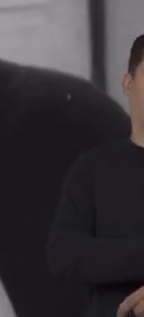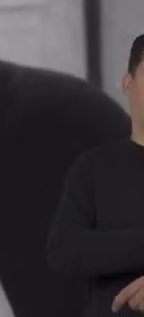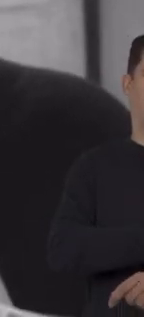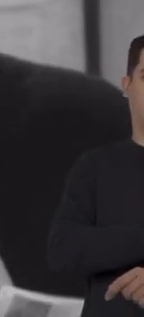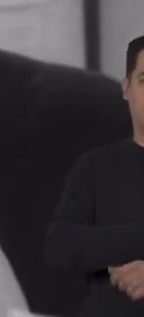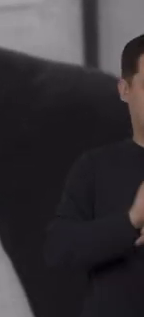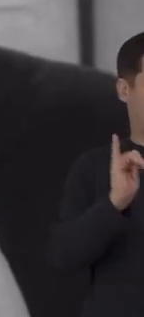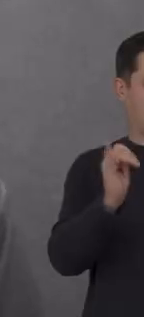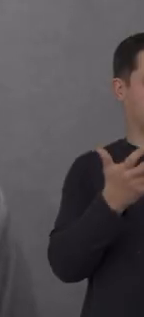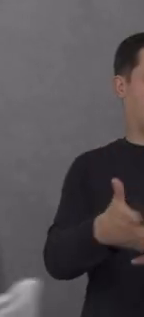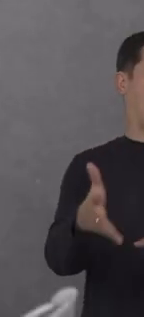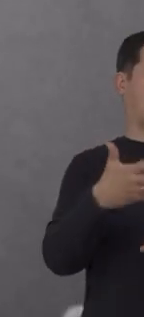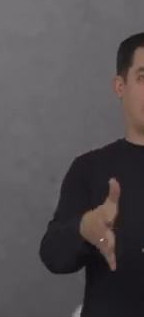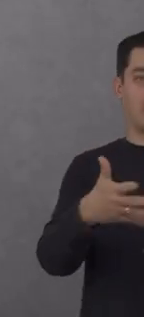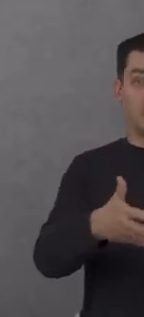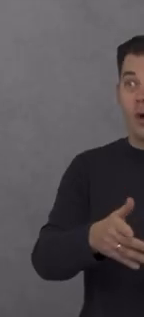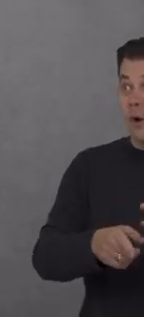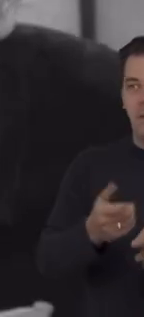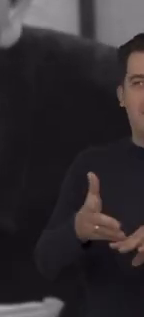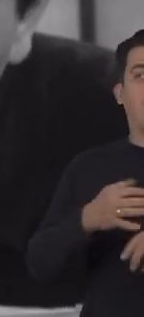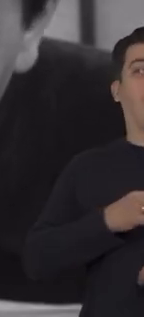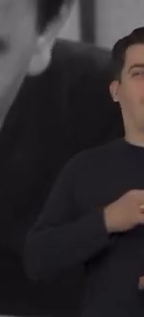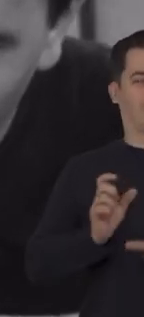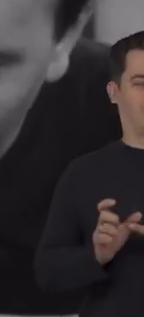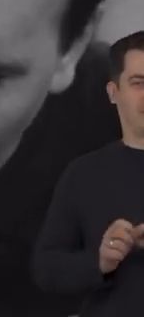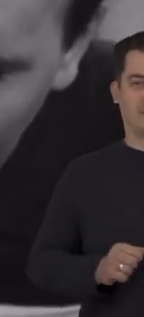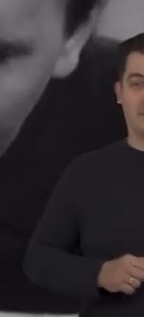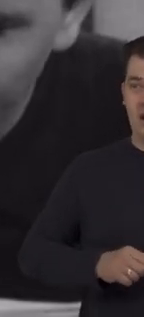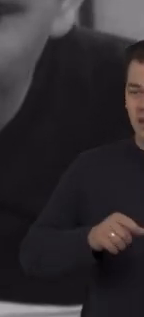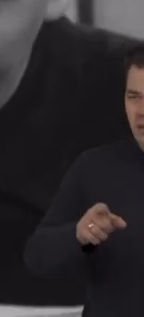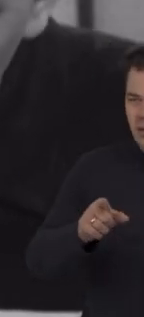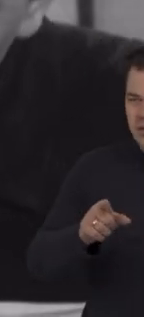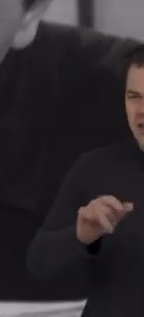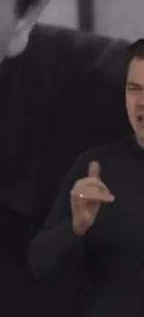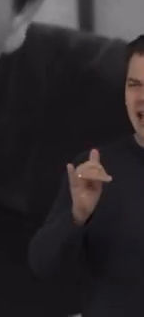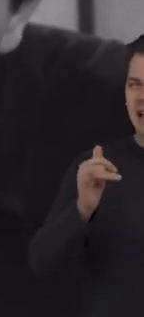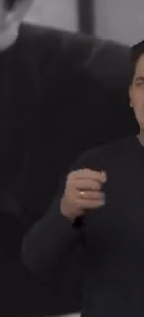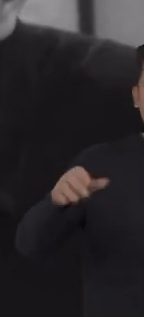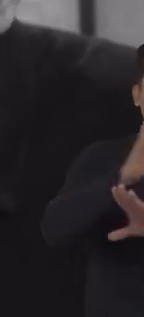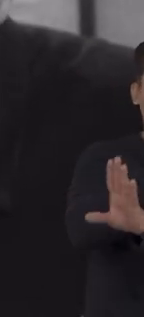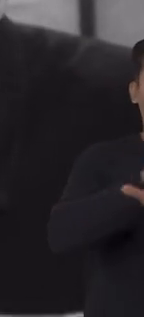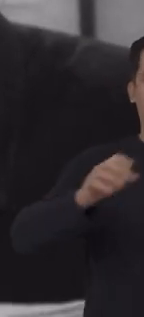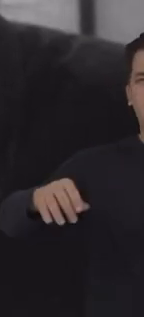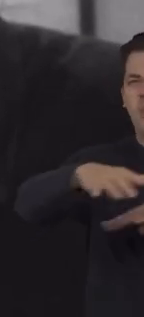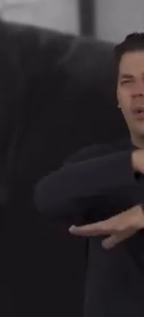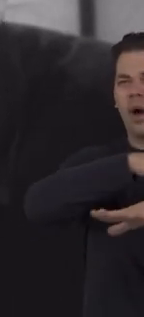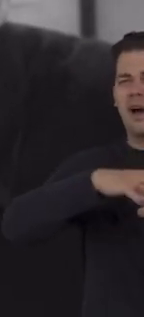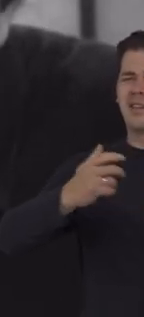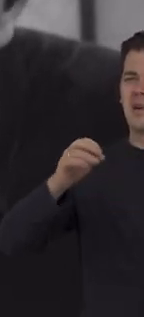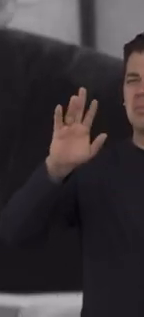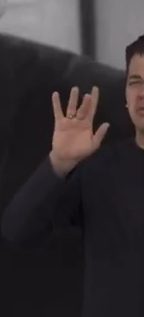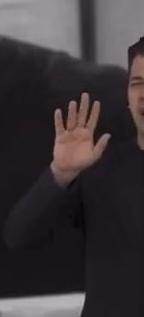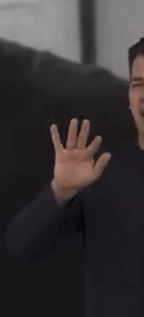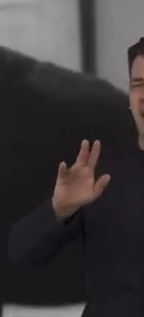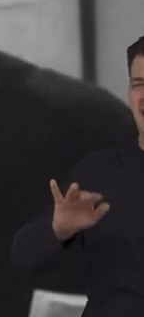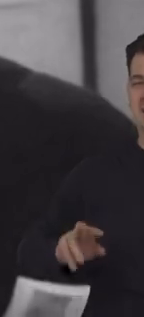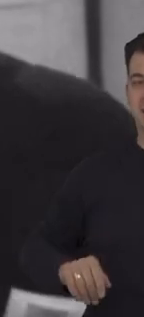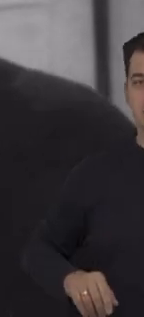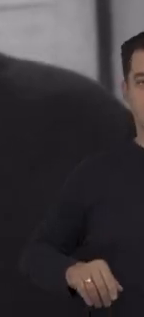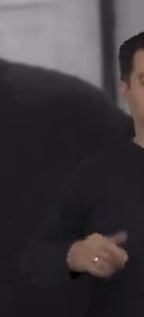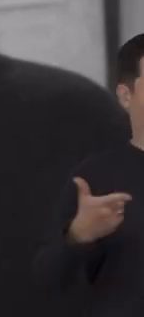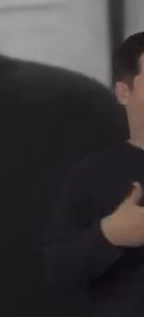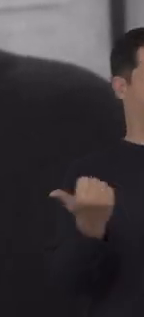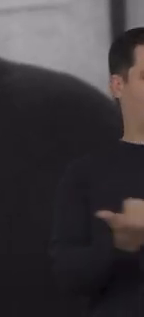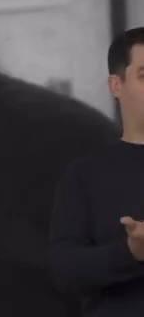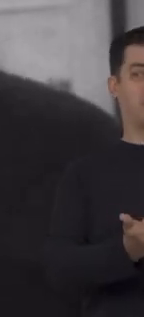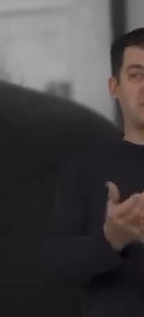się jak makaron. O, makaron to mój. Tak. Wtedy był wiatr i mgła, porcja mrzawki. Tak, rytmicznie.